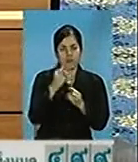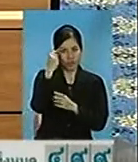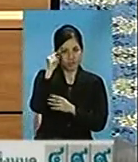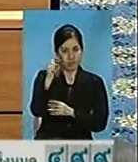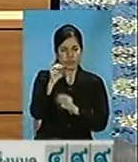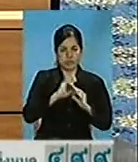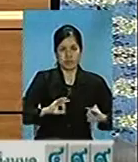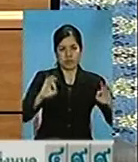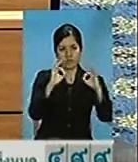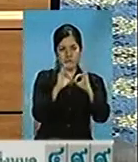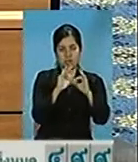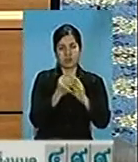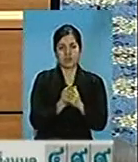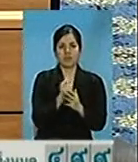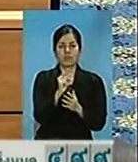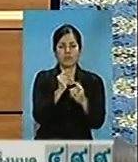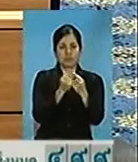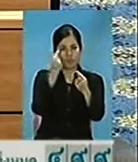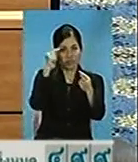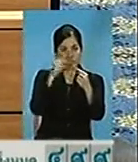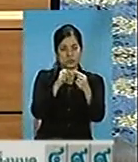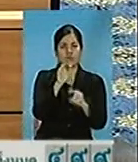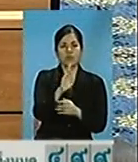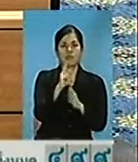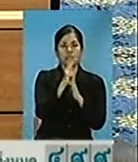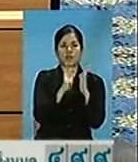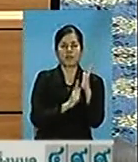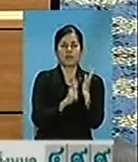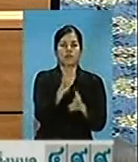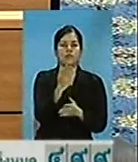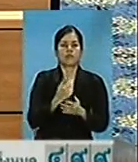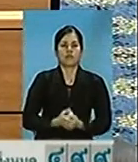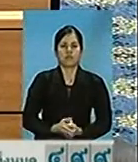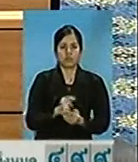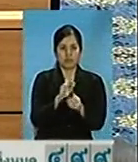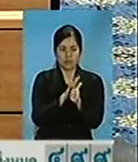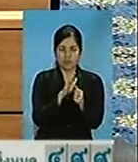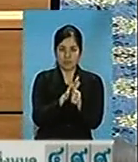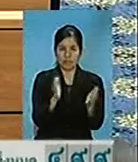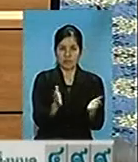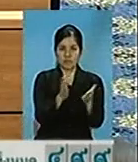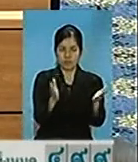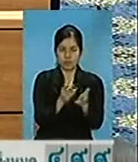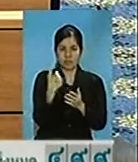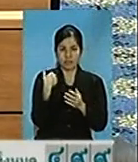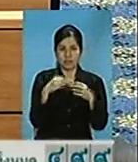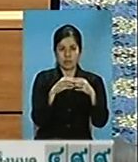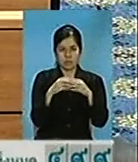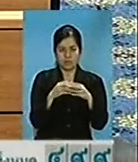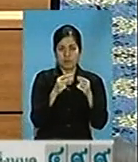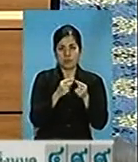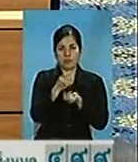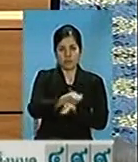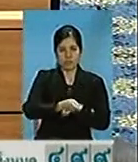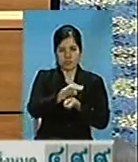ญโดยเจตนารมณ์ของกฎหมายฉบับนี้เพื่อที่จะดูแลเกษตรกรทั้งหมดท่